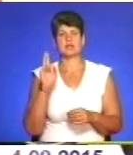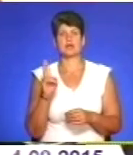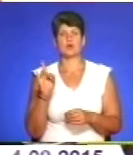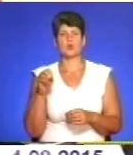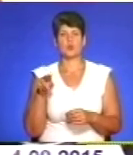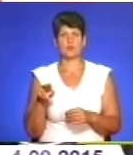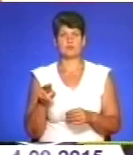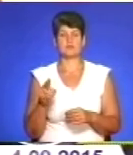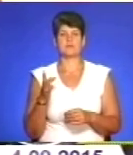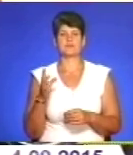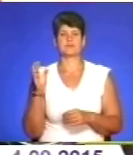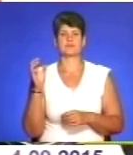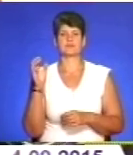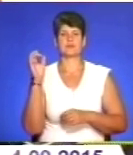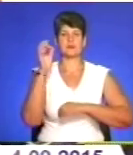в західному регіоні.